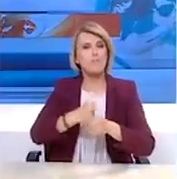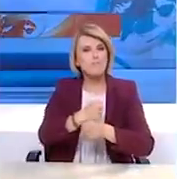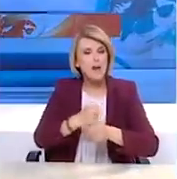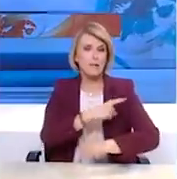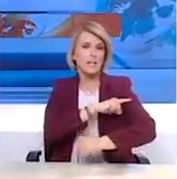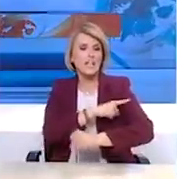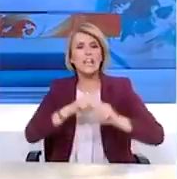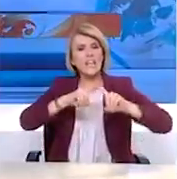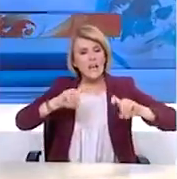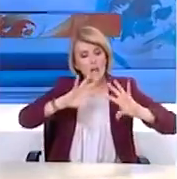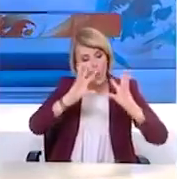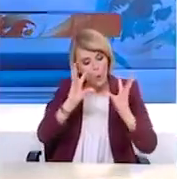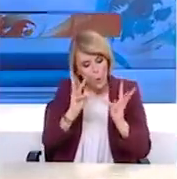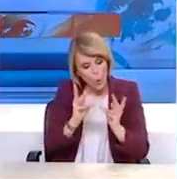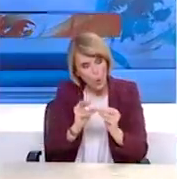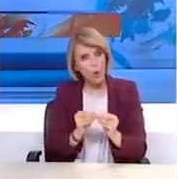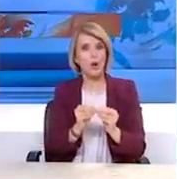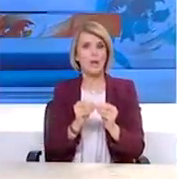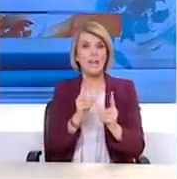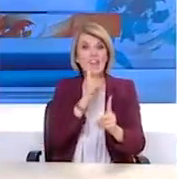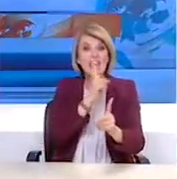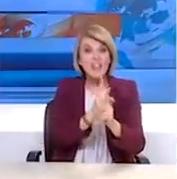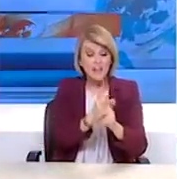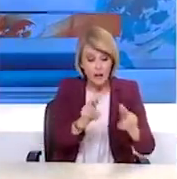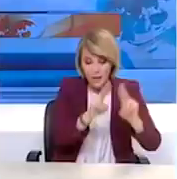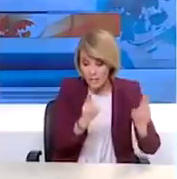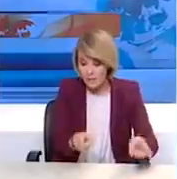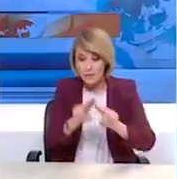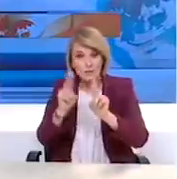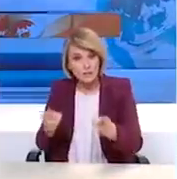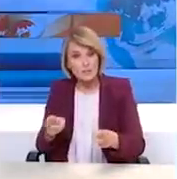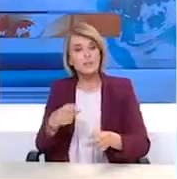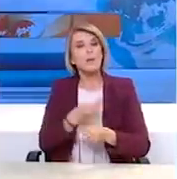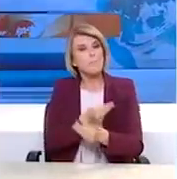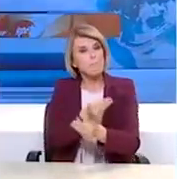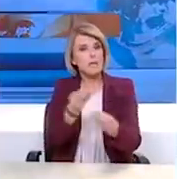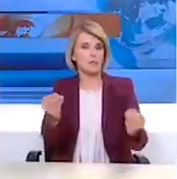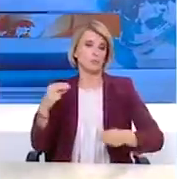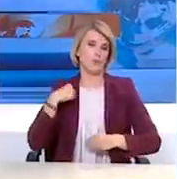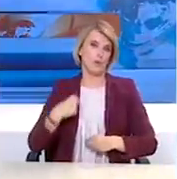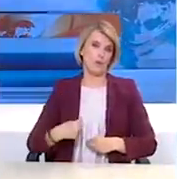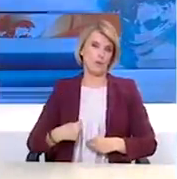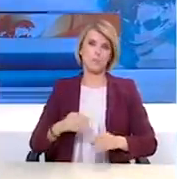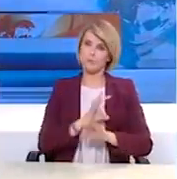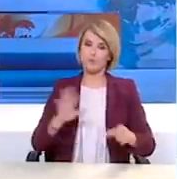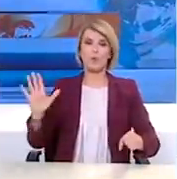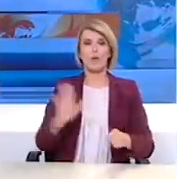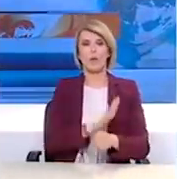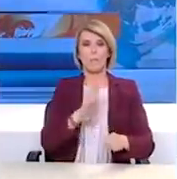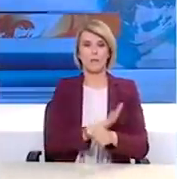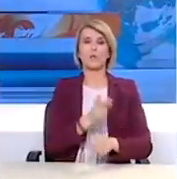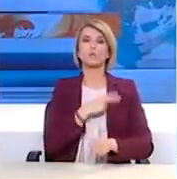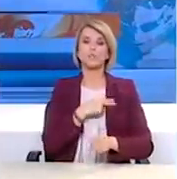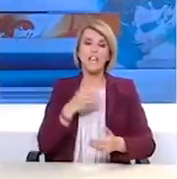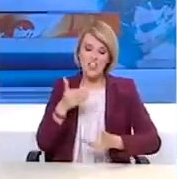υγειονομικό υλικό να μπορεί από πολύ συγκεκριμένα σημεία να διοχετεύεται στους κατοίκους ώστε να υπάρχει και επάρκεια και ροή